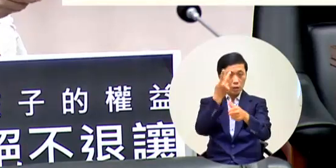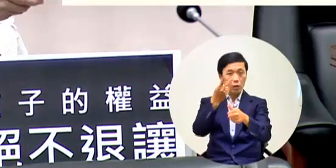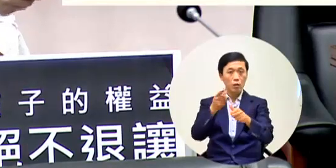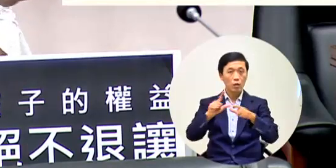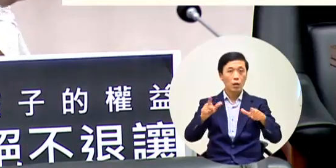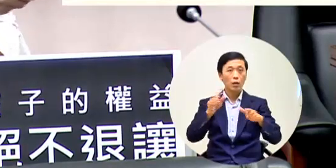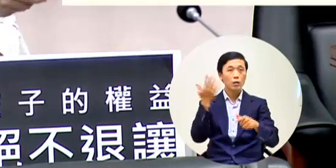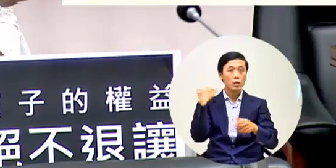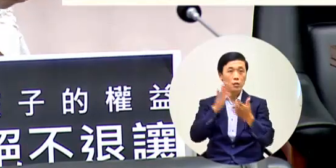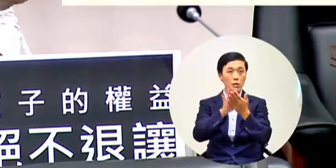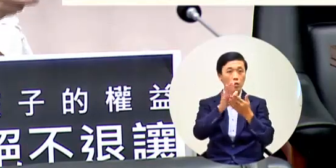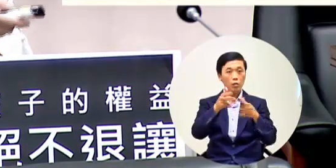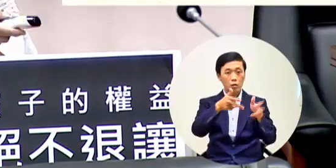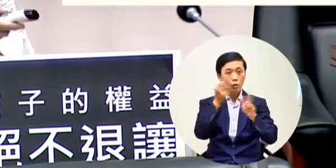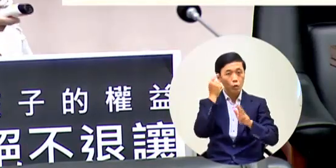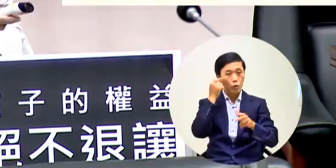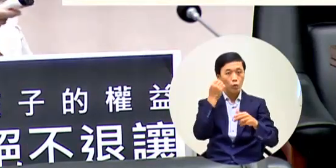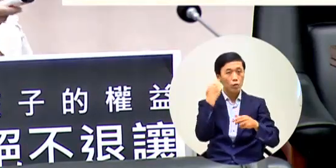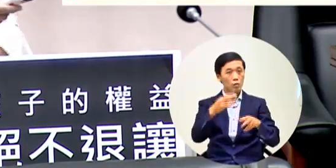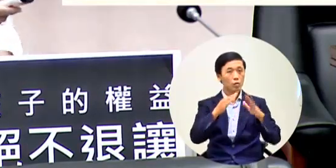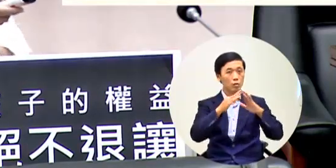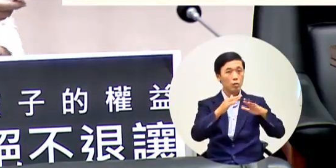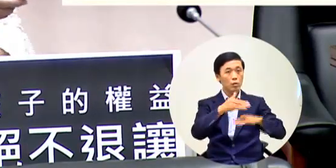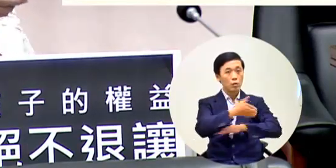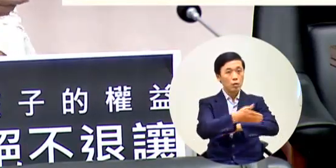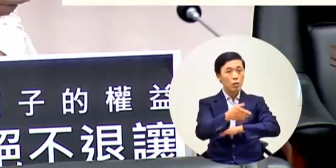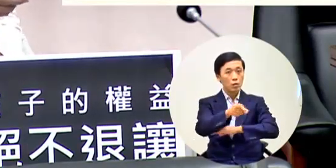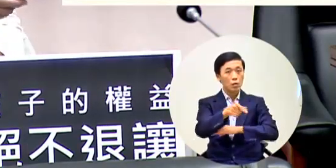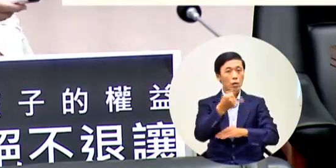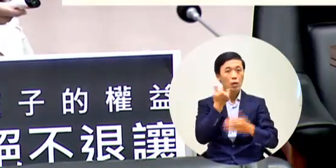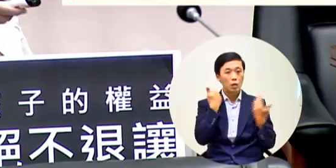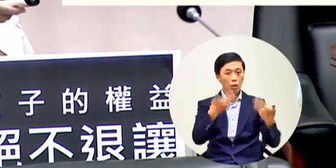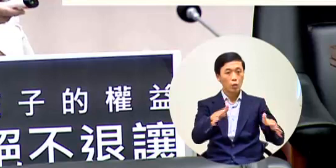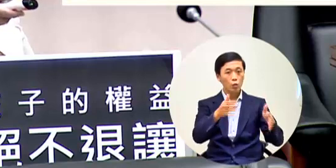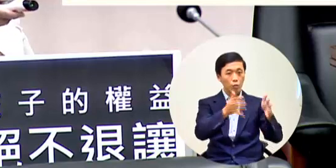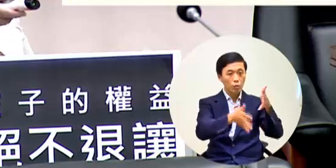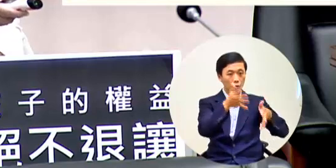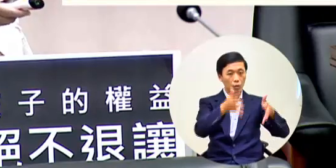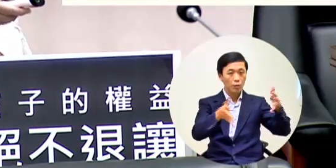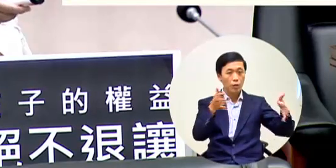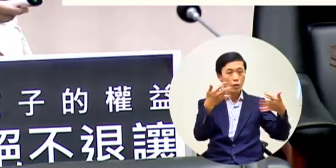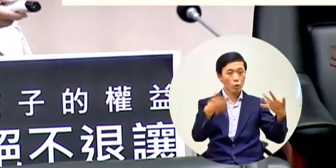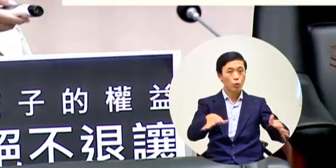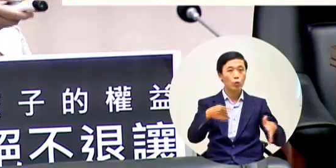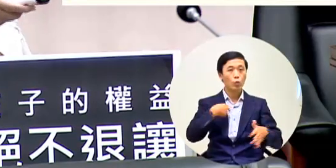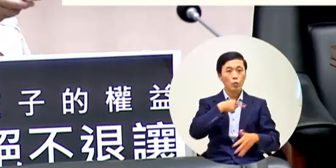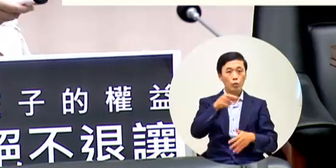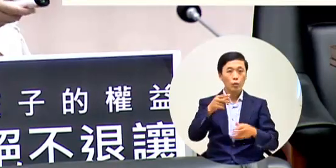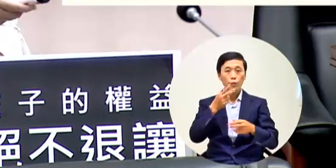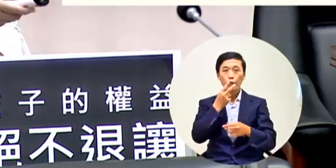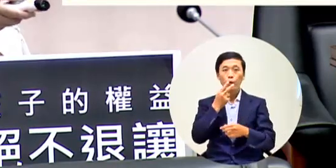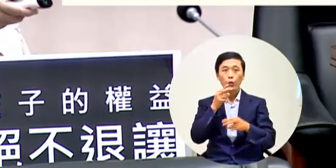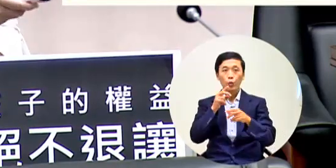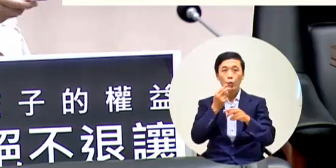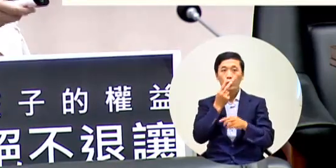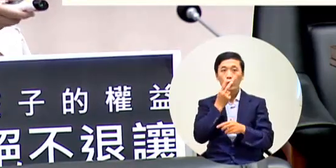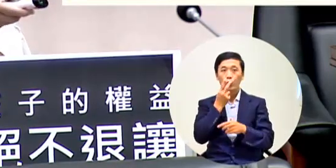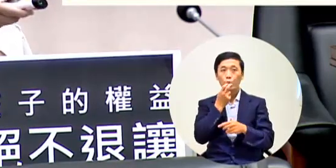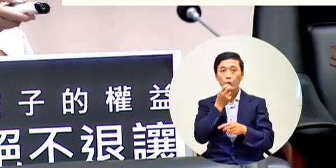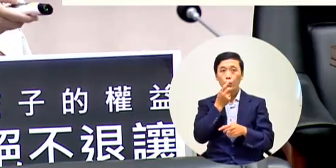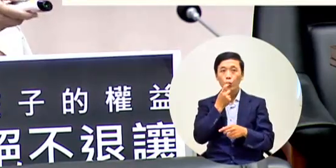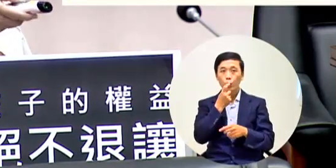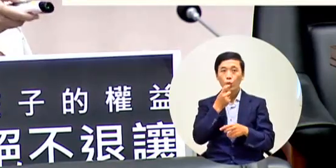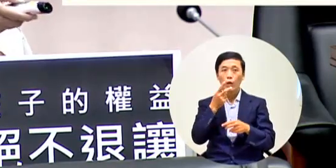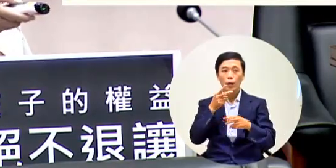头新市镇可能这个地方也都是很多的大楼会出来，那因为我们的翠屏国中小刚好位居在这个位